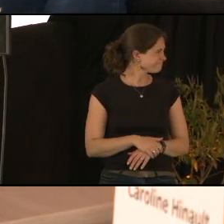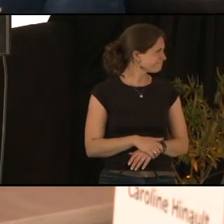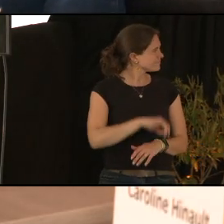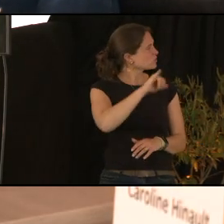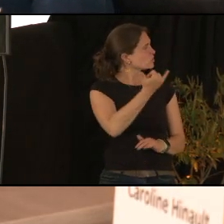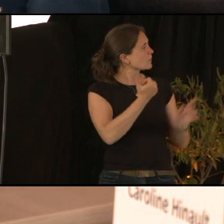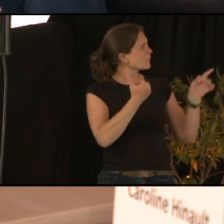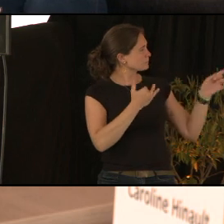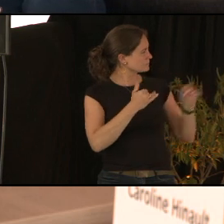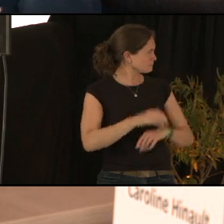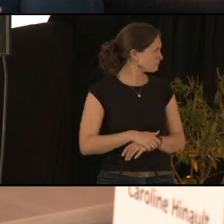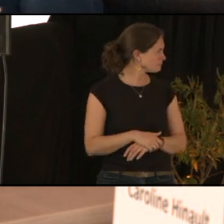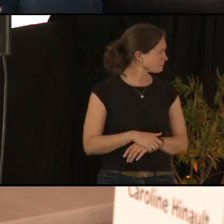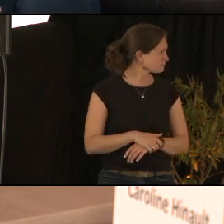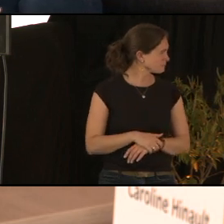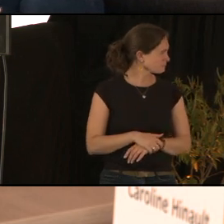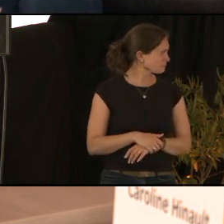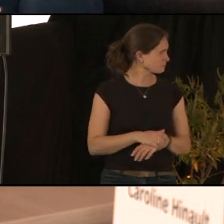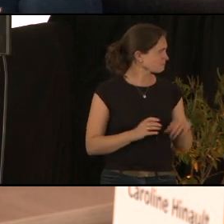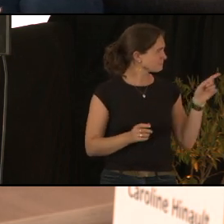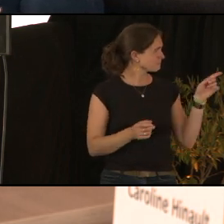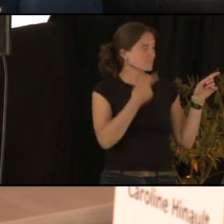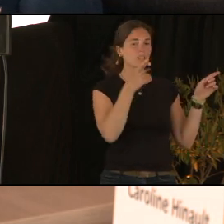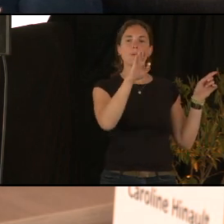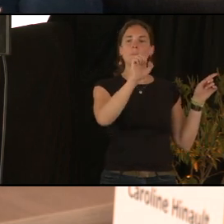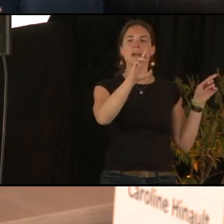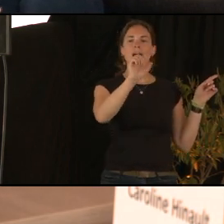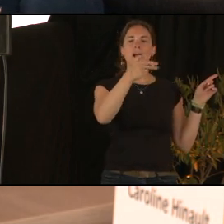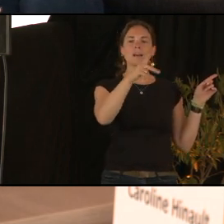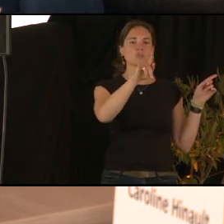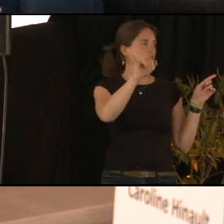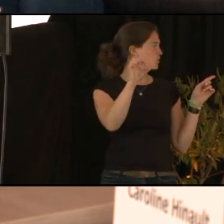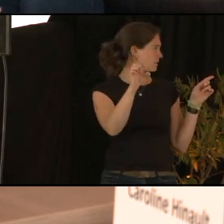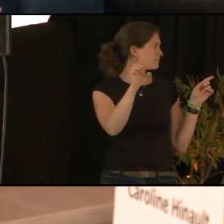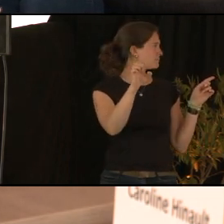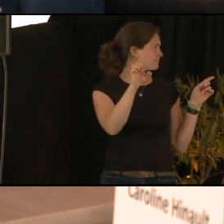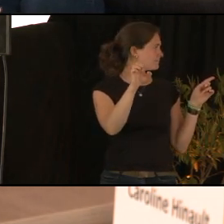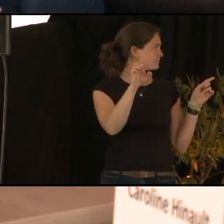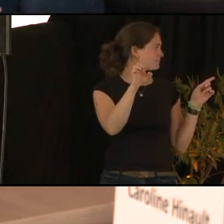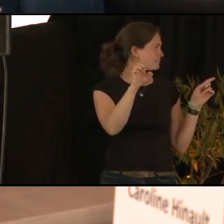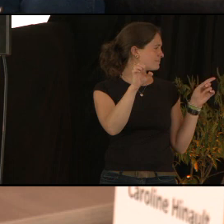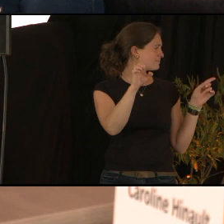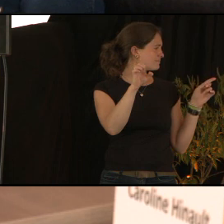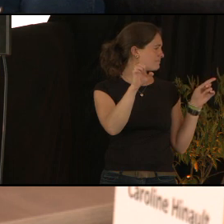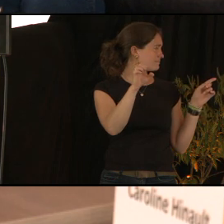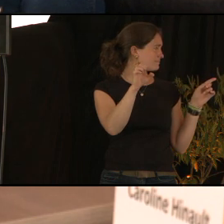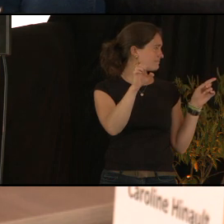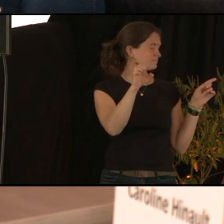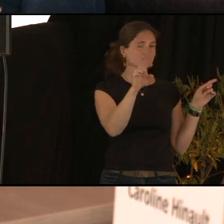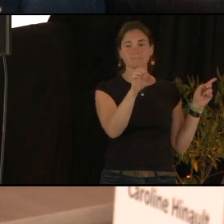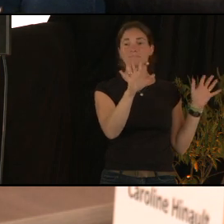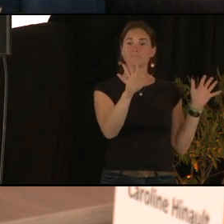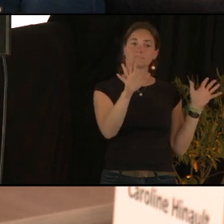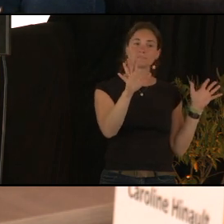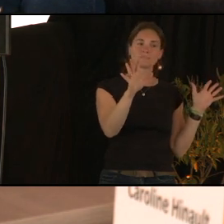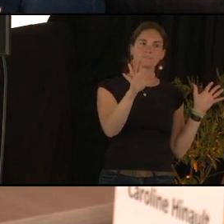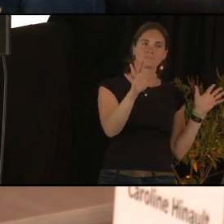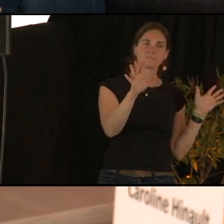Jérémy Prugidoux, vous nous situez cette Béringie qui, là, pour le coup, n'est peut-être pas visible, mais n'est